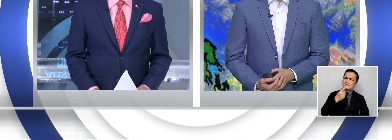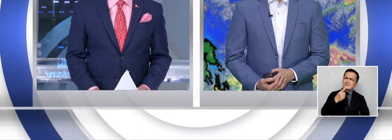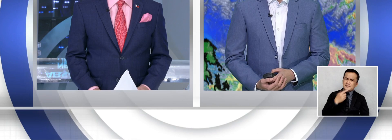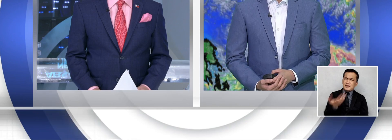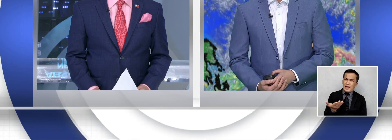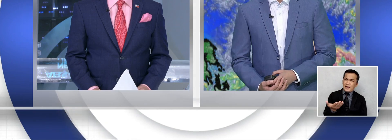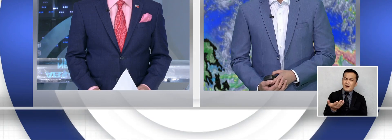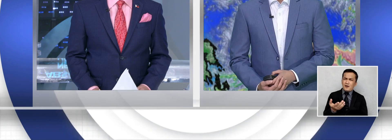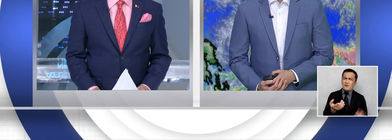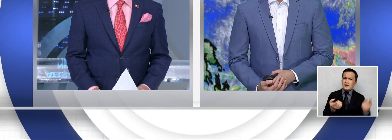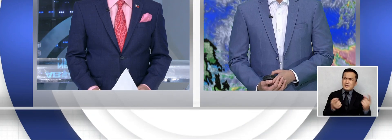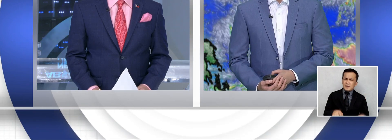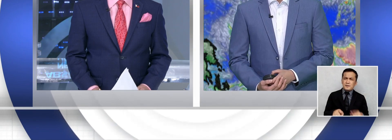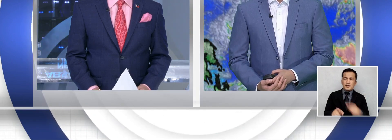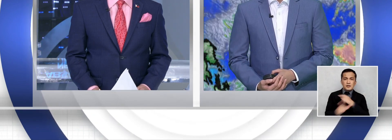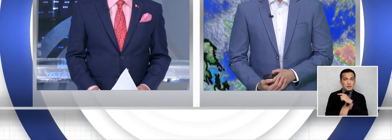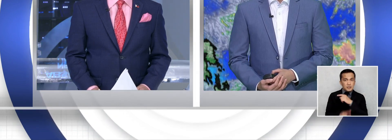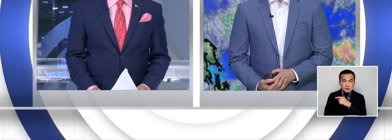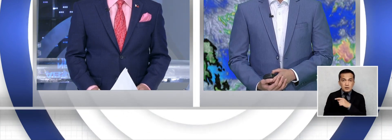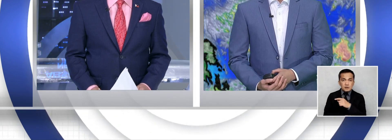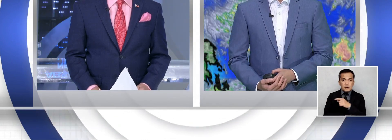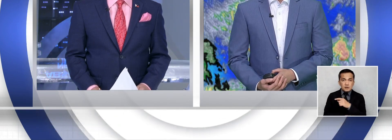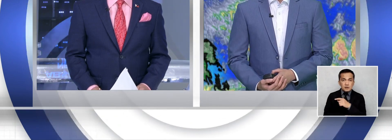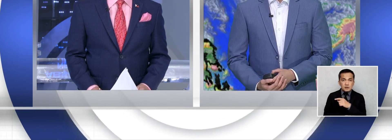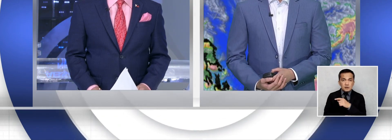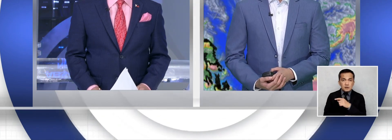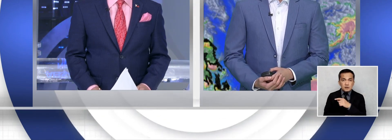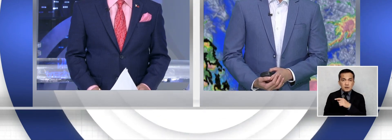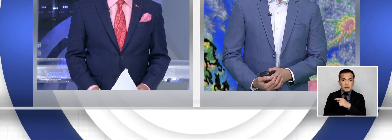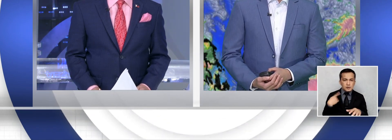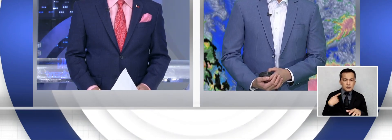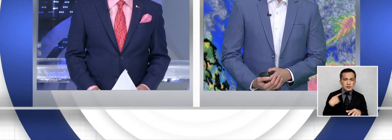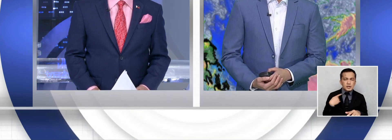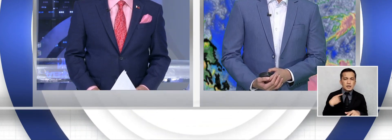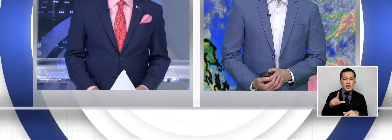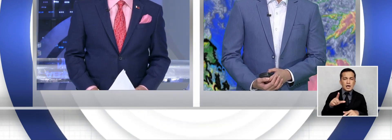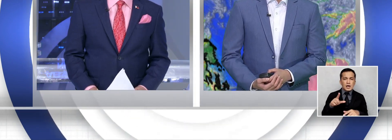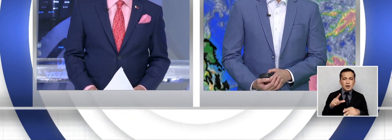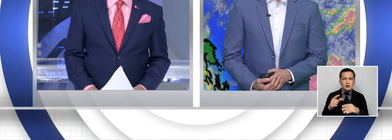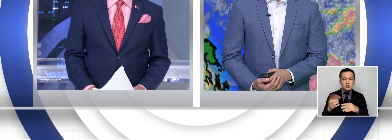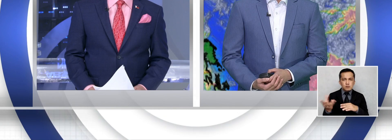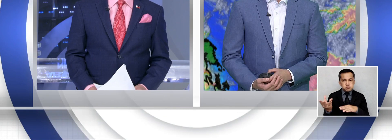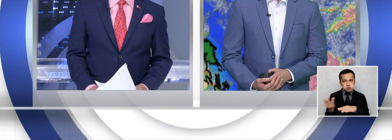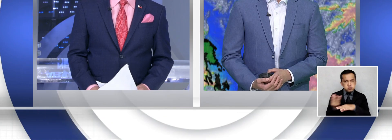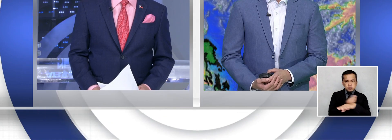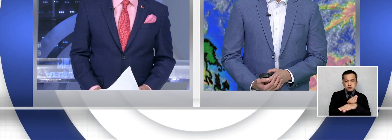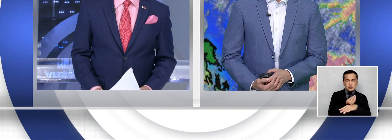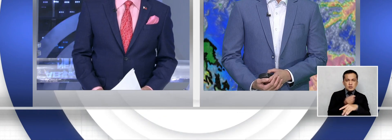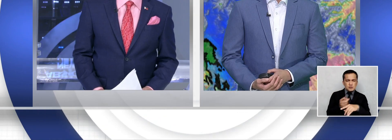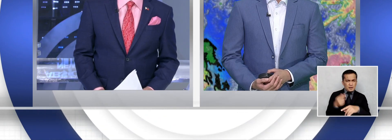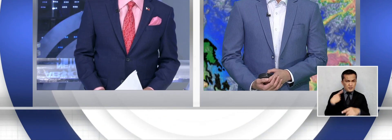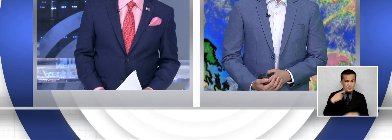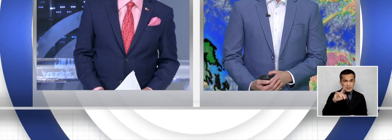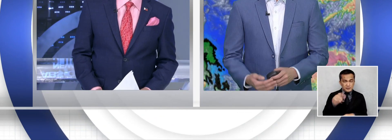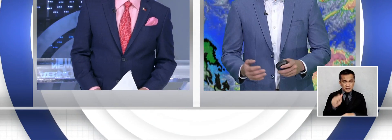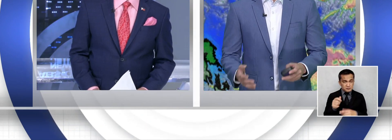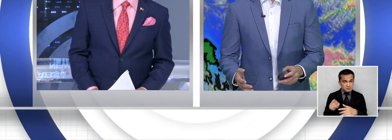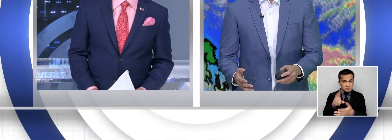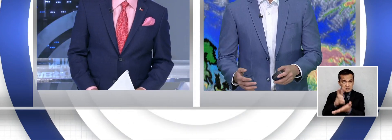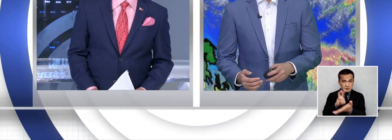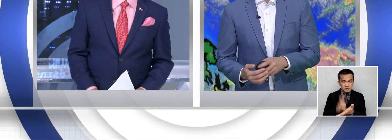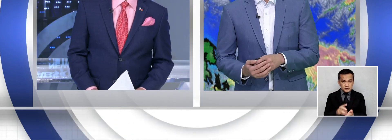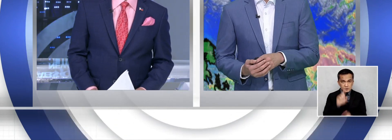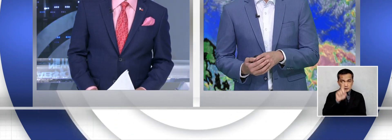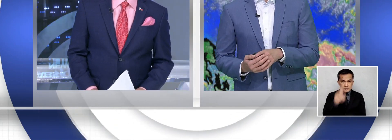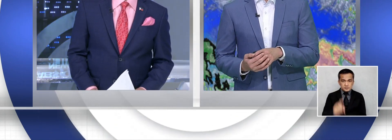nangyari? Sa Leyte pala ay nag-umulan na naman dahil nagkaroon ng low pressure area. Meron pa bang LPA ngayon sa mga lugar na yan?